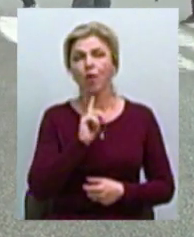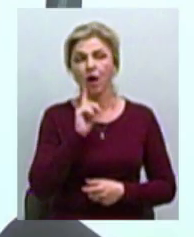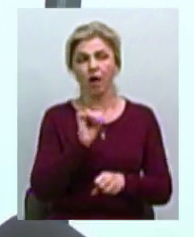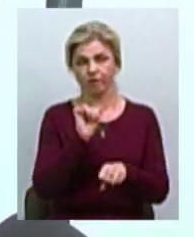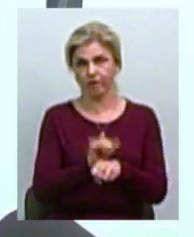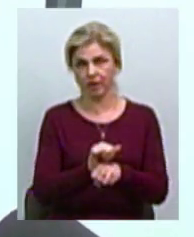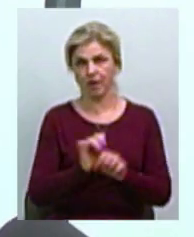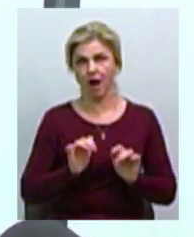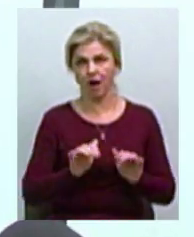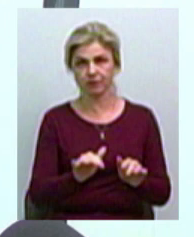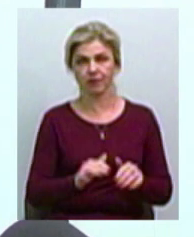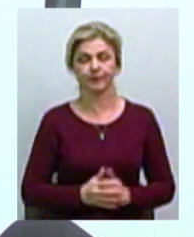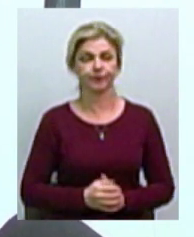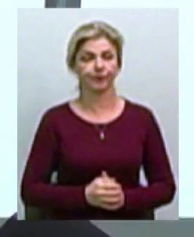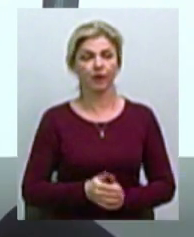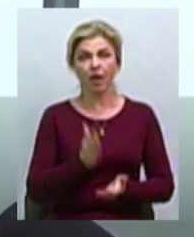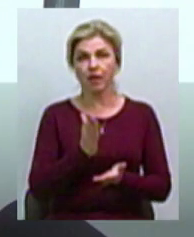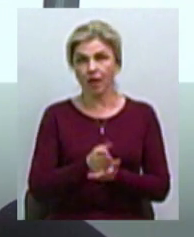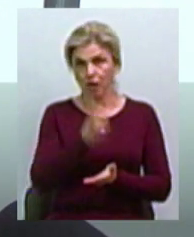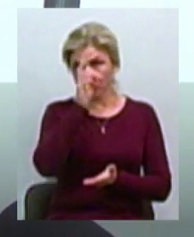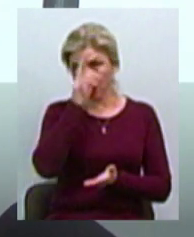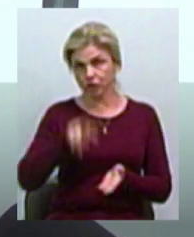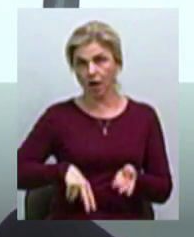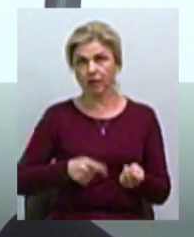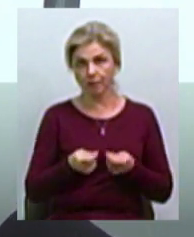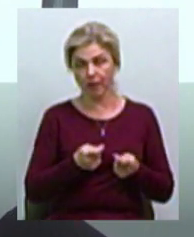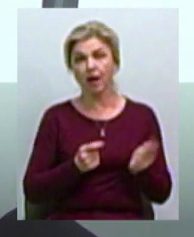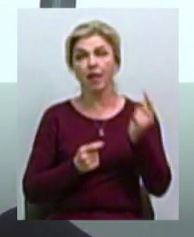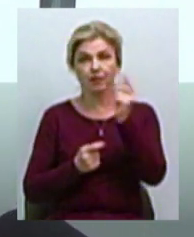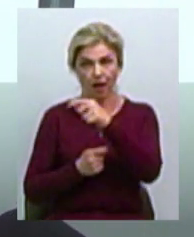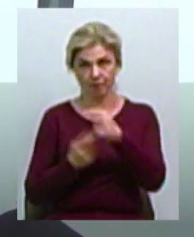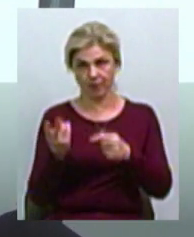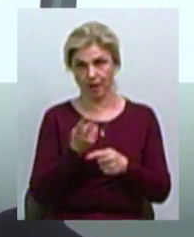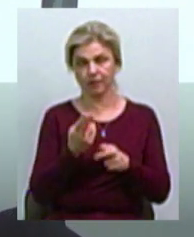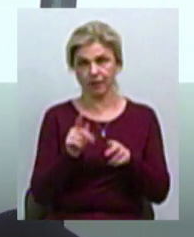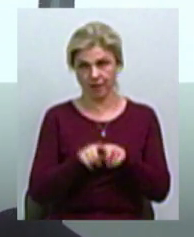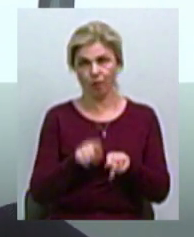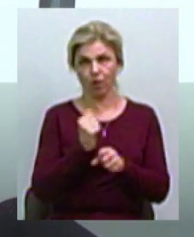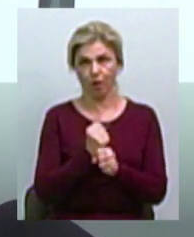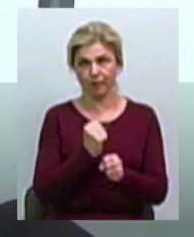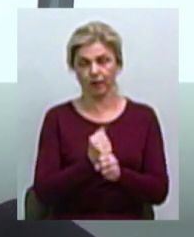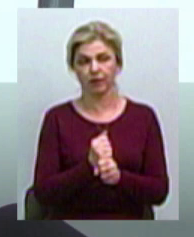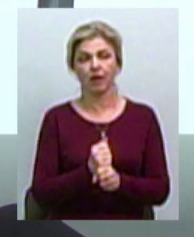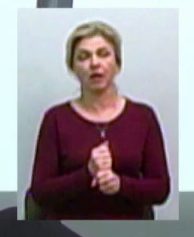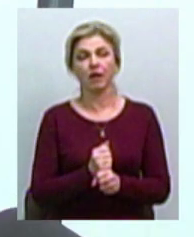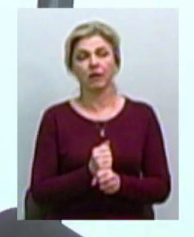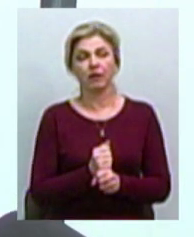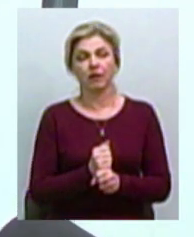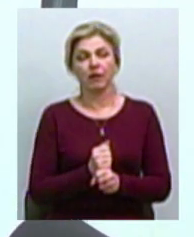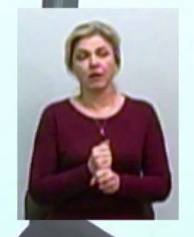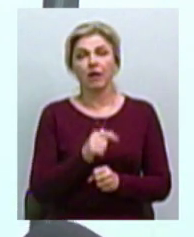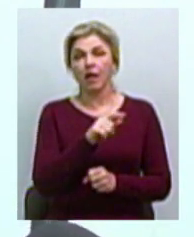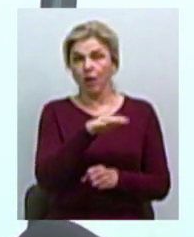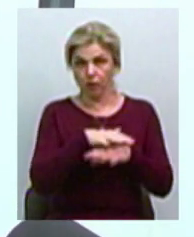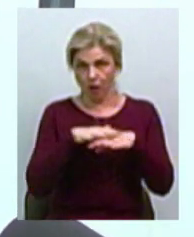акцію. Є держадміністрація, де там треба це робити. Але треба вздовж дороги це пропонувати,